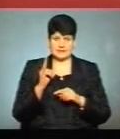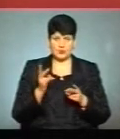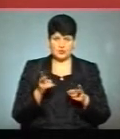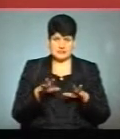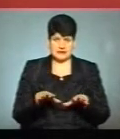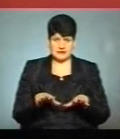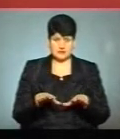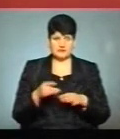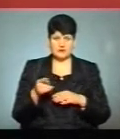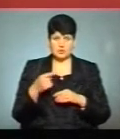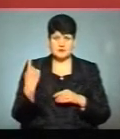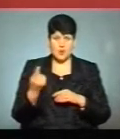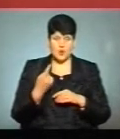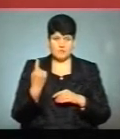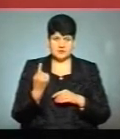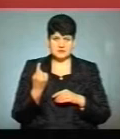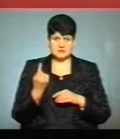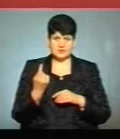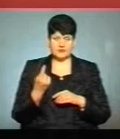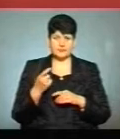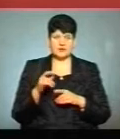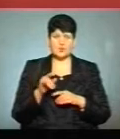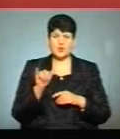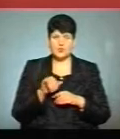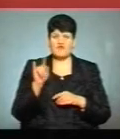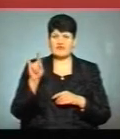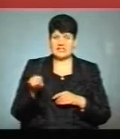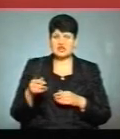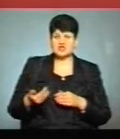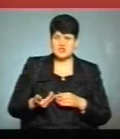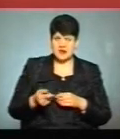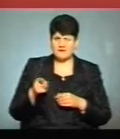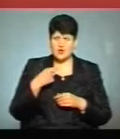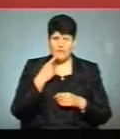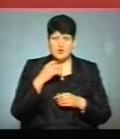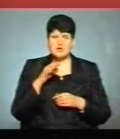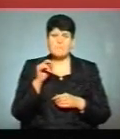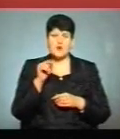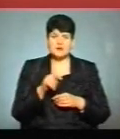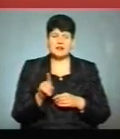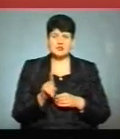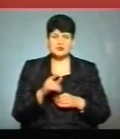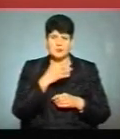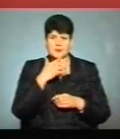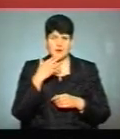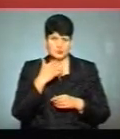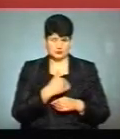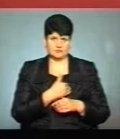залишили у Тернопільській області у вікні життя. Тобто, ви кажете про те, що чимало